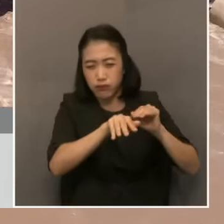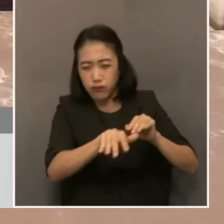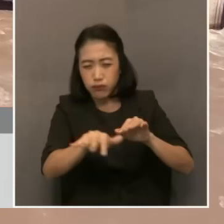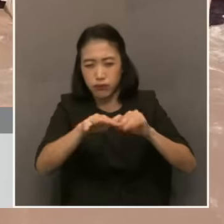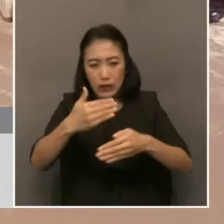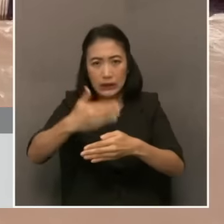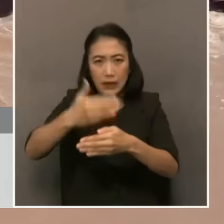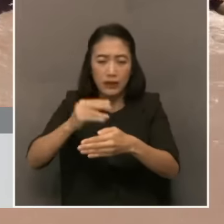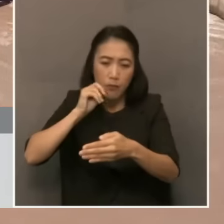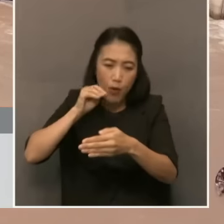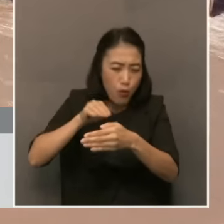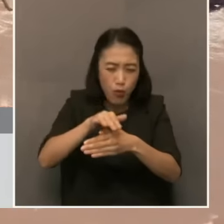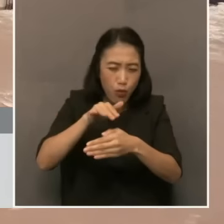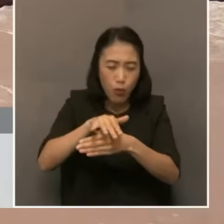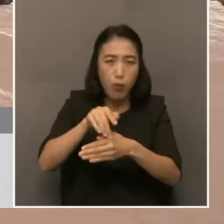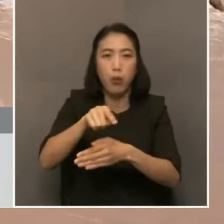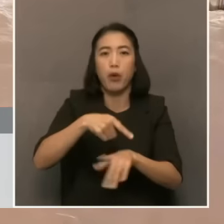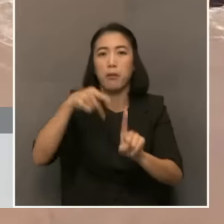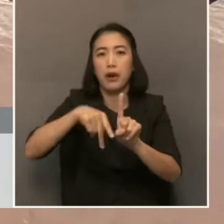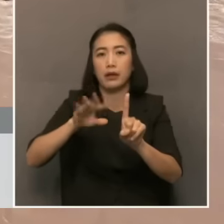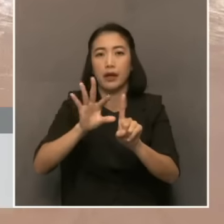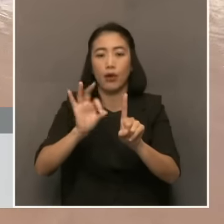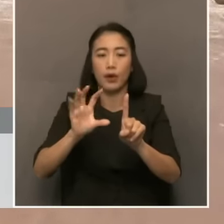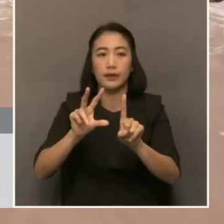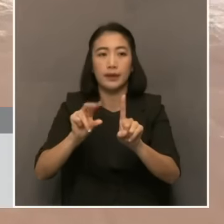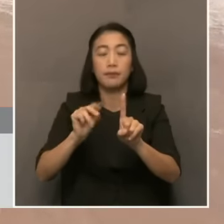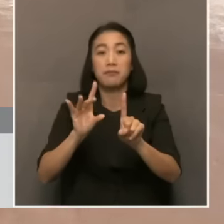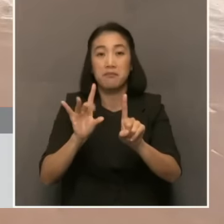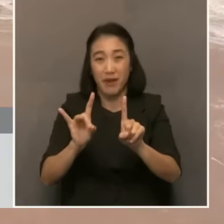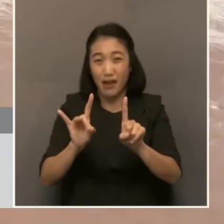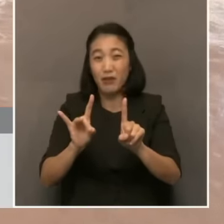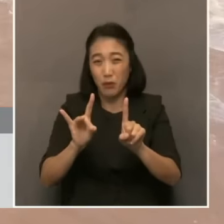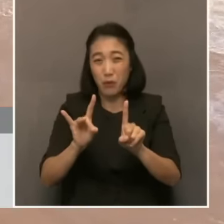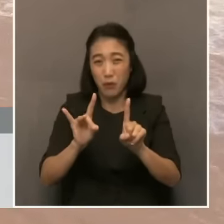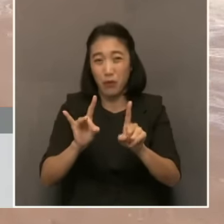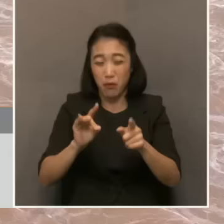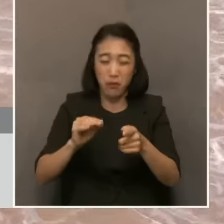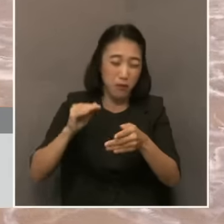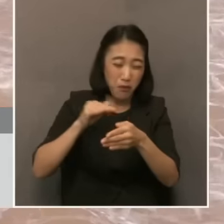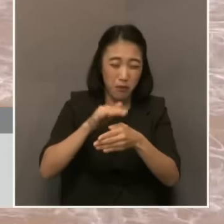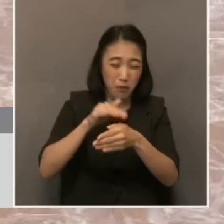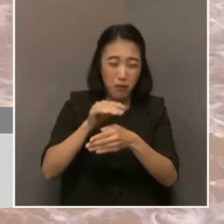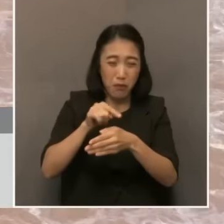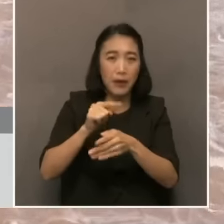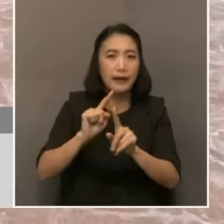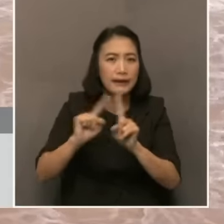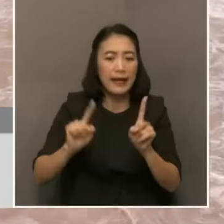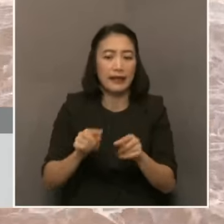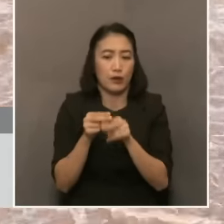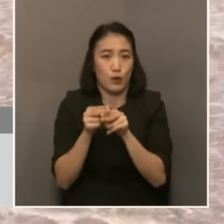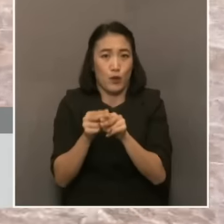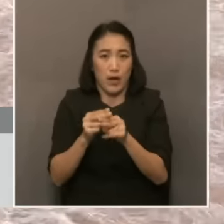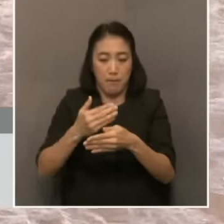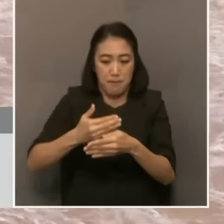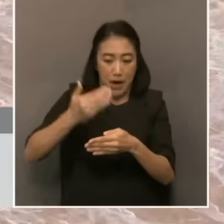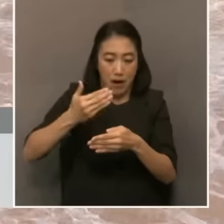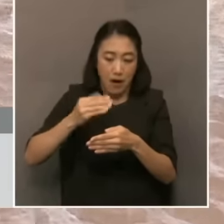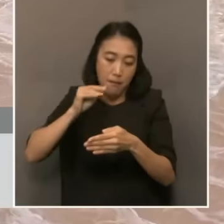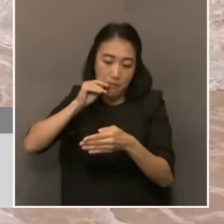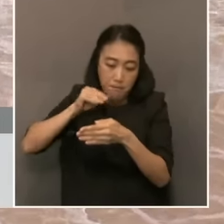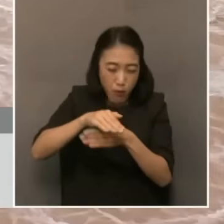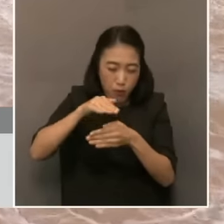วัดได้138ลูกบาเมตต่อวินาทีค่ะขณะที่เขื่อนเจ้าพระยาปรับเพิ่มการระบายน้ำขึ้นไปอยู่